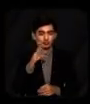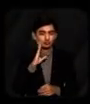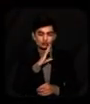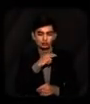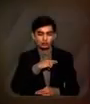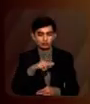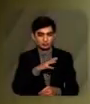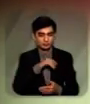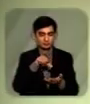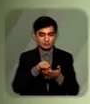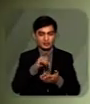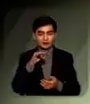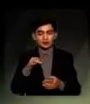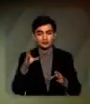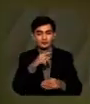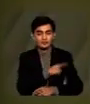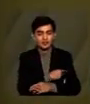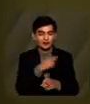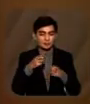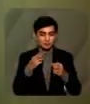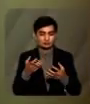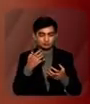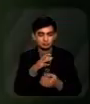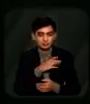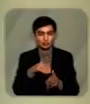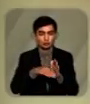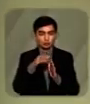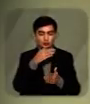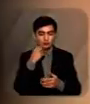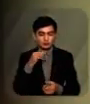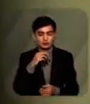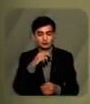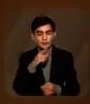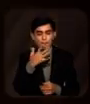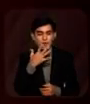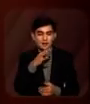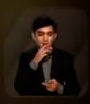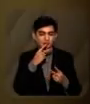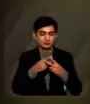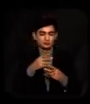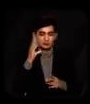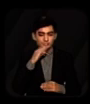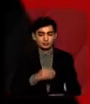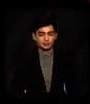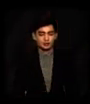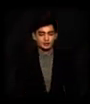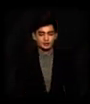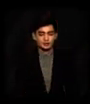женщина. Врачи рассказали, что, несмотря на операции, ее состояние не улучшалось. Виновнику грозит до 5 лет лишения свободы.